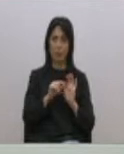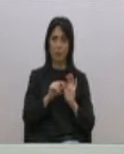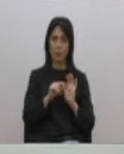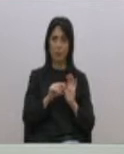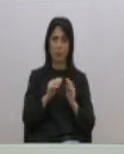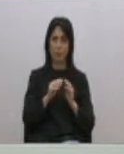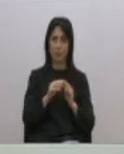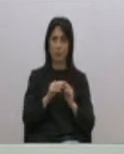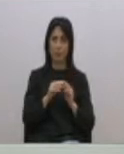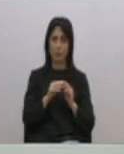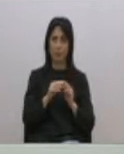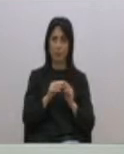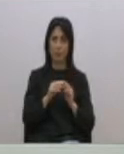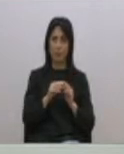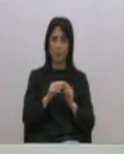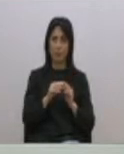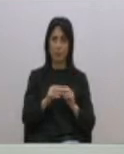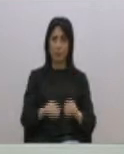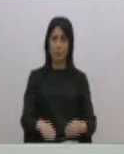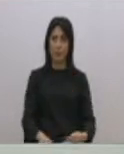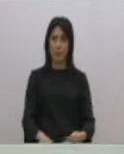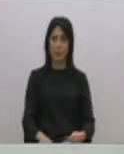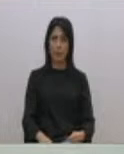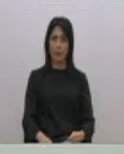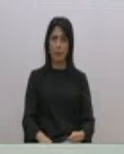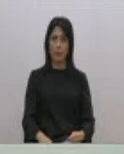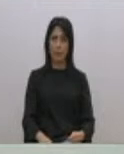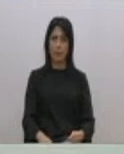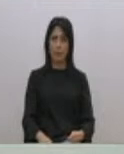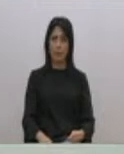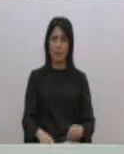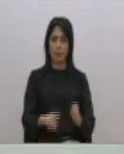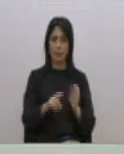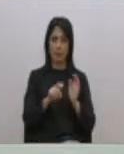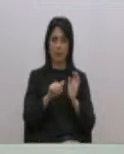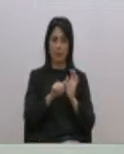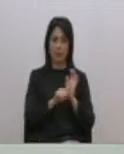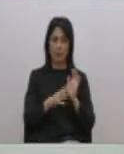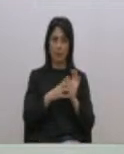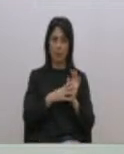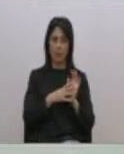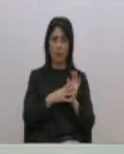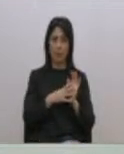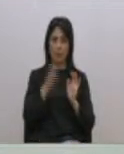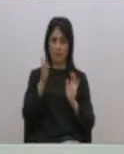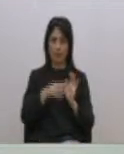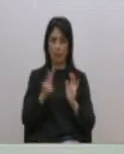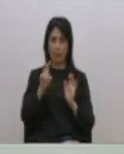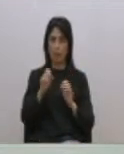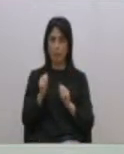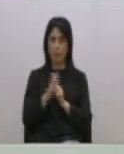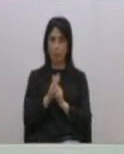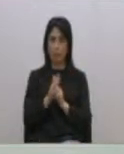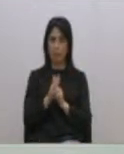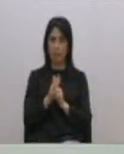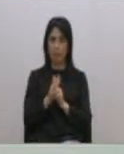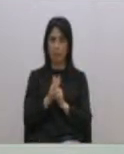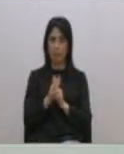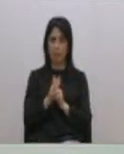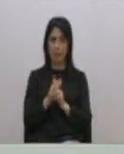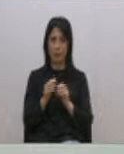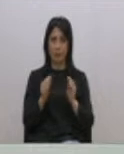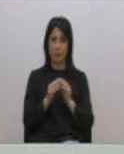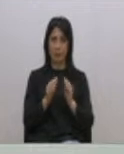Arari sulileba. Kitkhobi arari proektis 79 punkti reglamentis 215 mukhle.